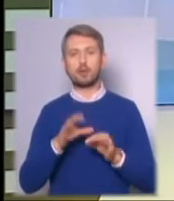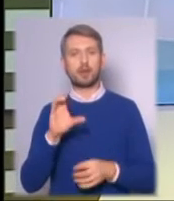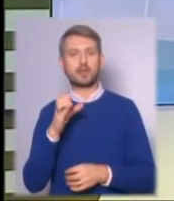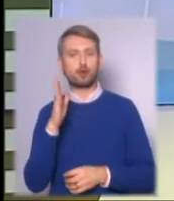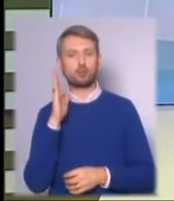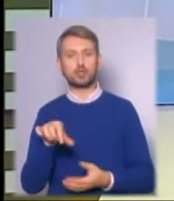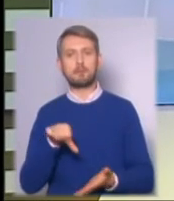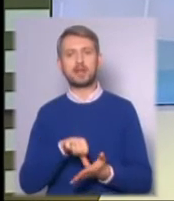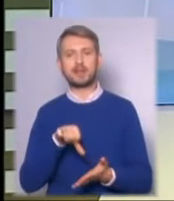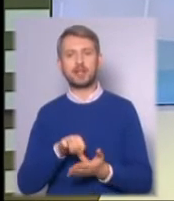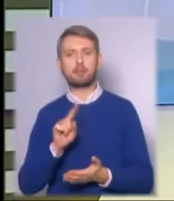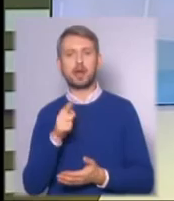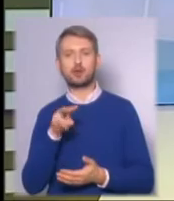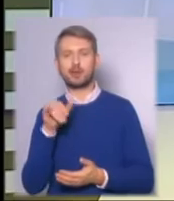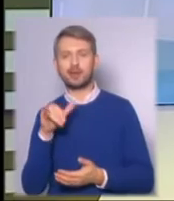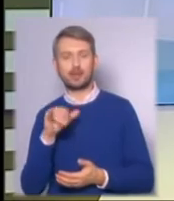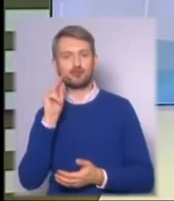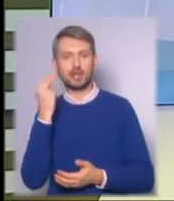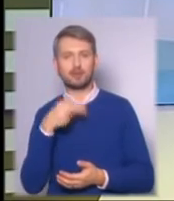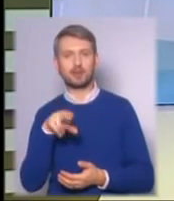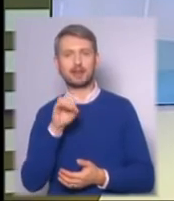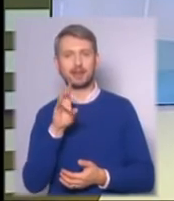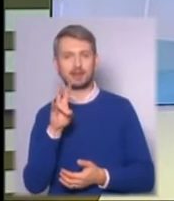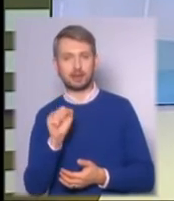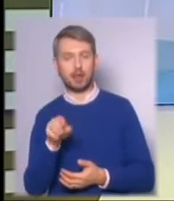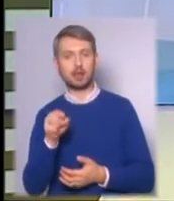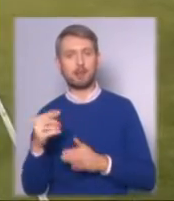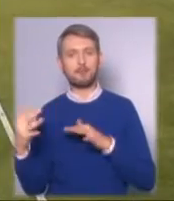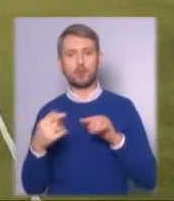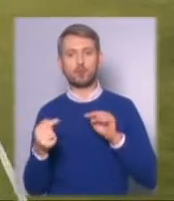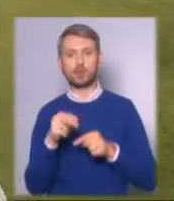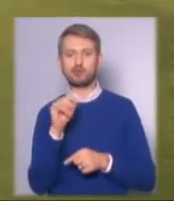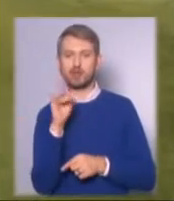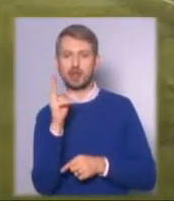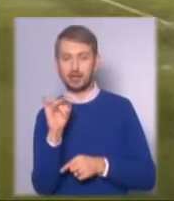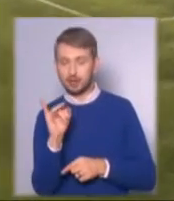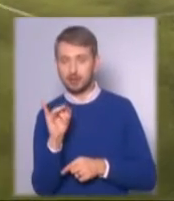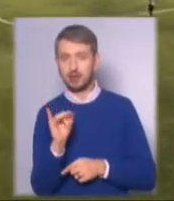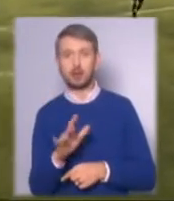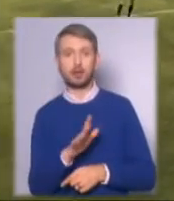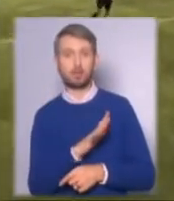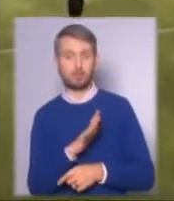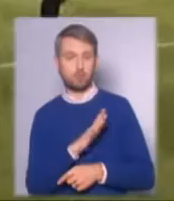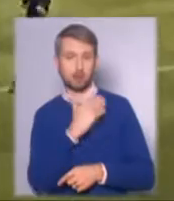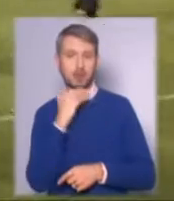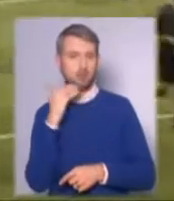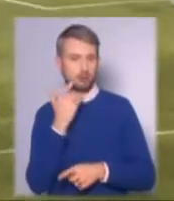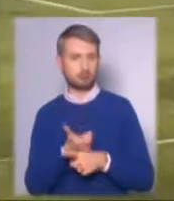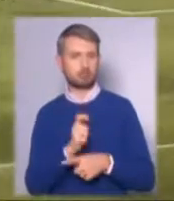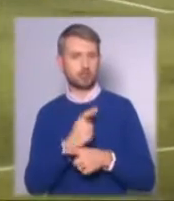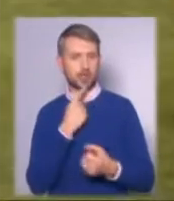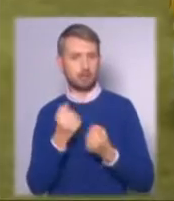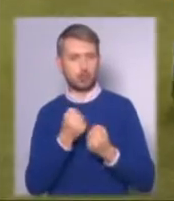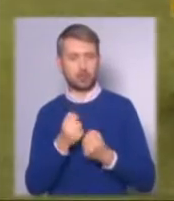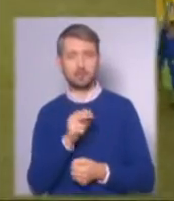буде представник першої ліги Чернігівська «Десна». Її поєдинок проти «Чайки» з Петропавлівської «Борщагівки» вийшов набагато напруженішим.